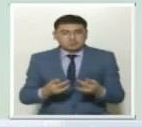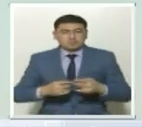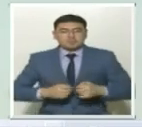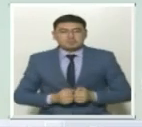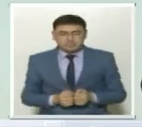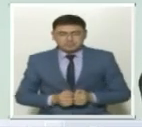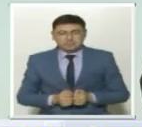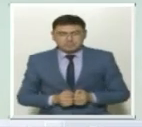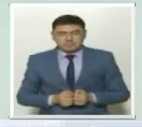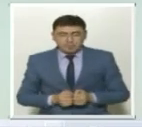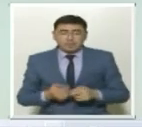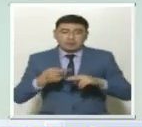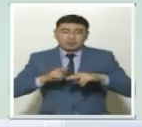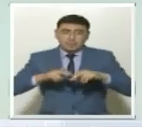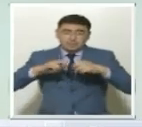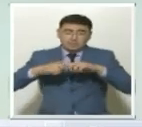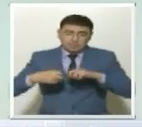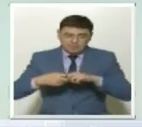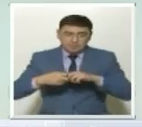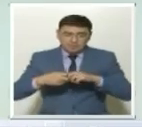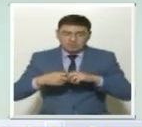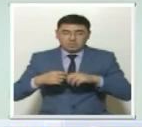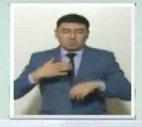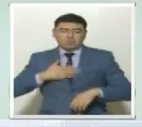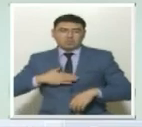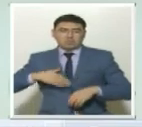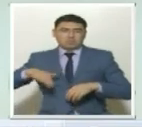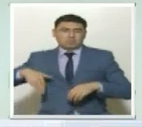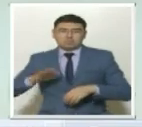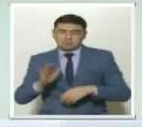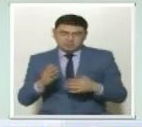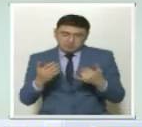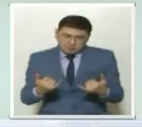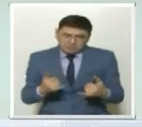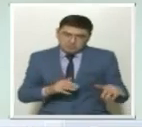мәселесі 2022 жылы бастап шешілсе, бізге де жеңіл болады деп есептейміз.